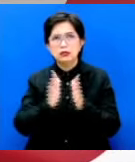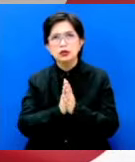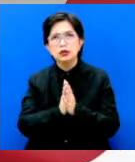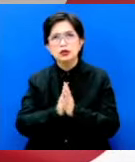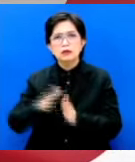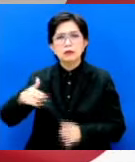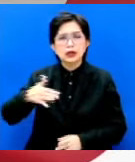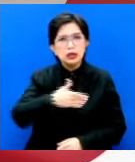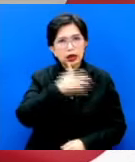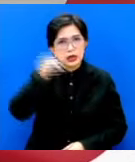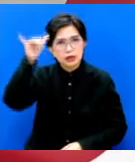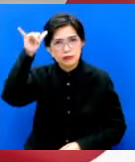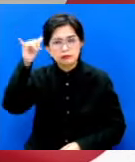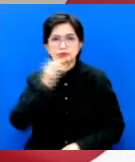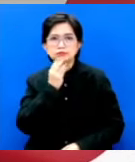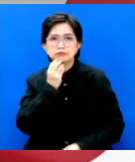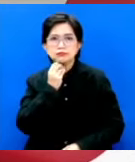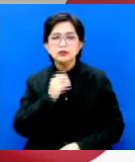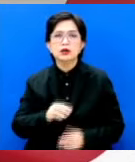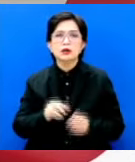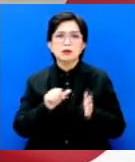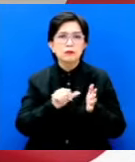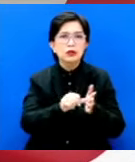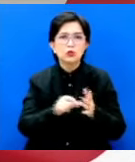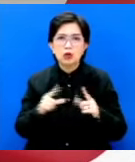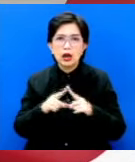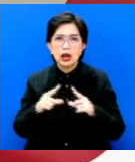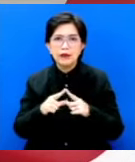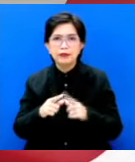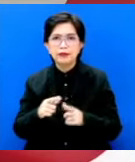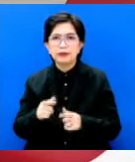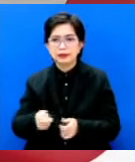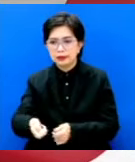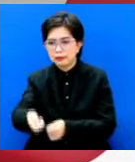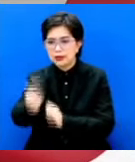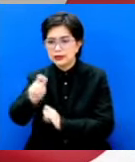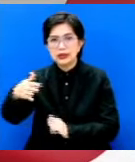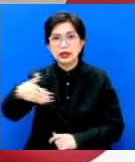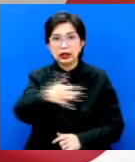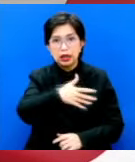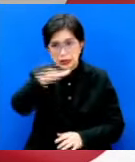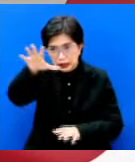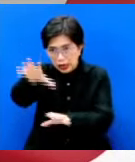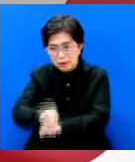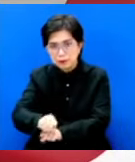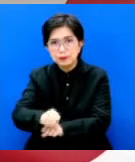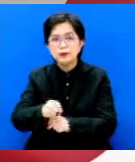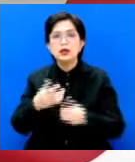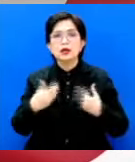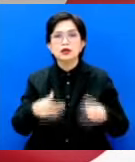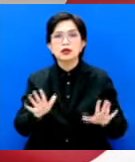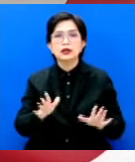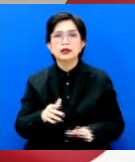kita:bantuan alattangkapikan,bantuanperalatan,bantuan modalagarmerekadapatdenganmudah meningkatkan